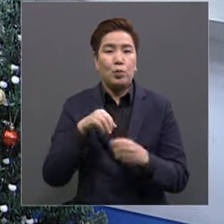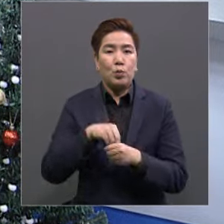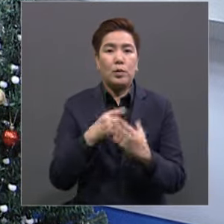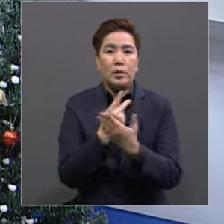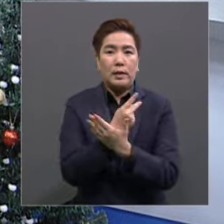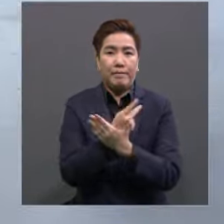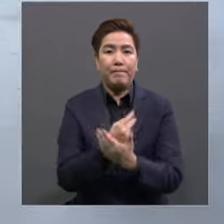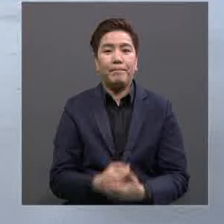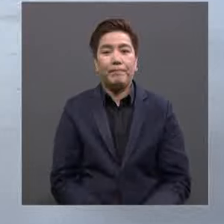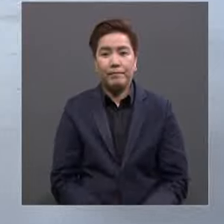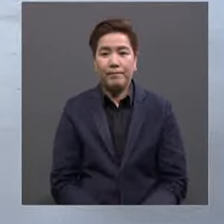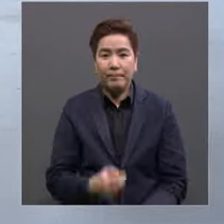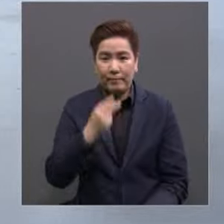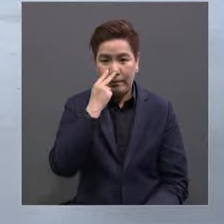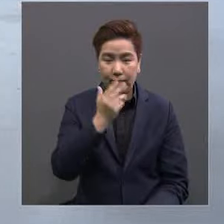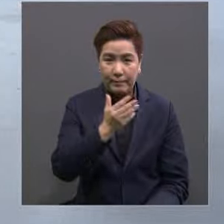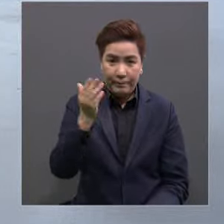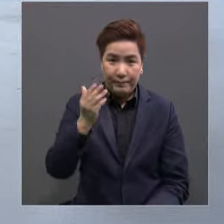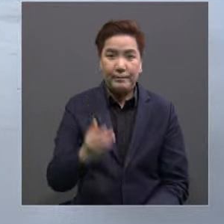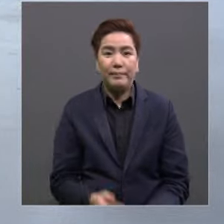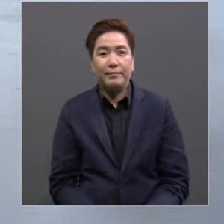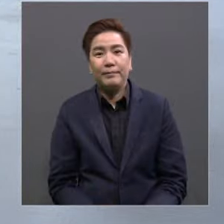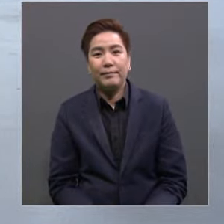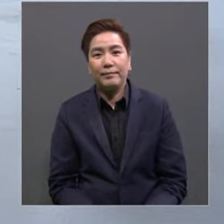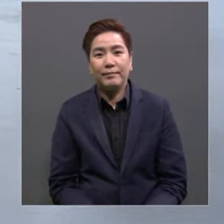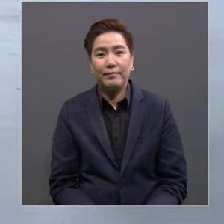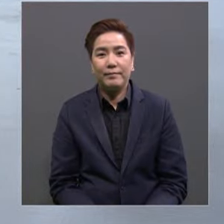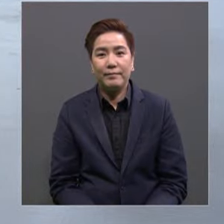าญจนบุรีครับคุณพิษณุสอนเชิญครับ